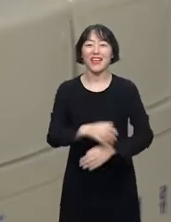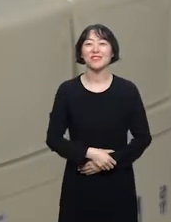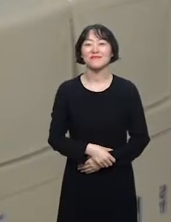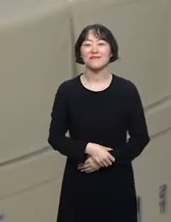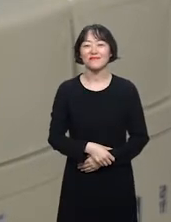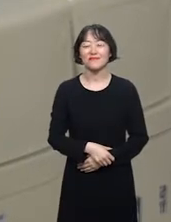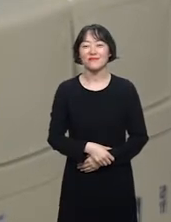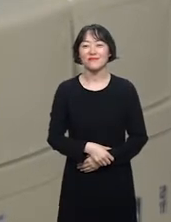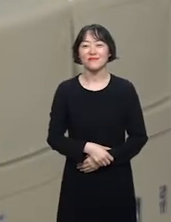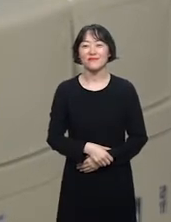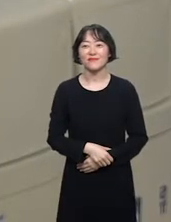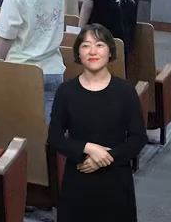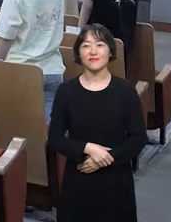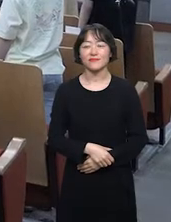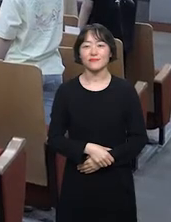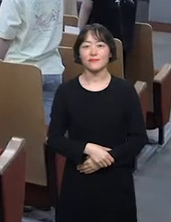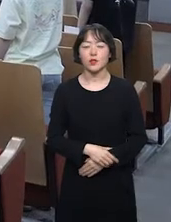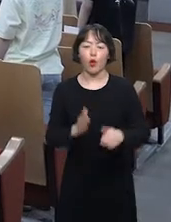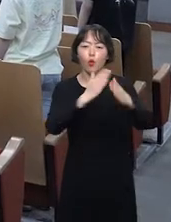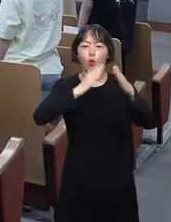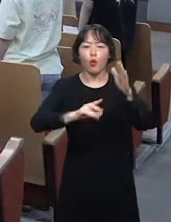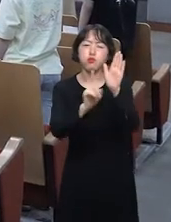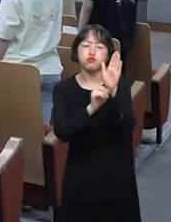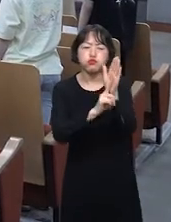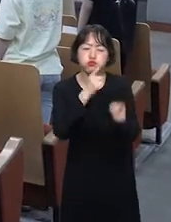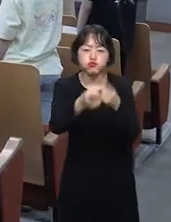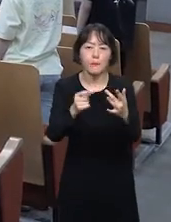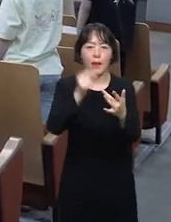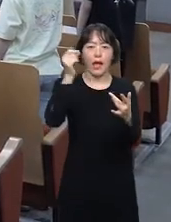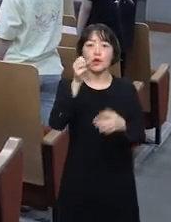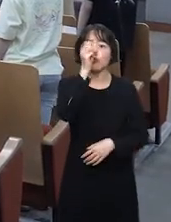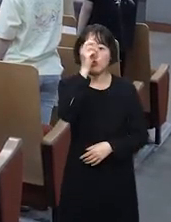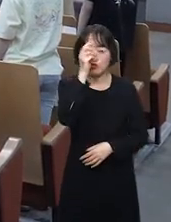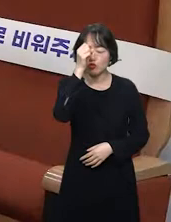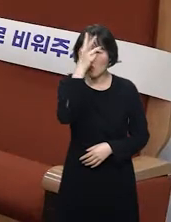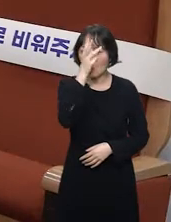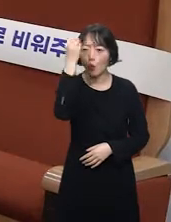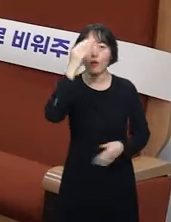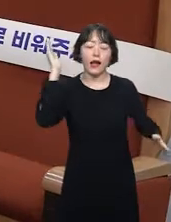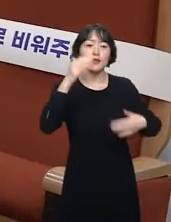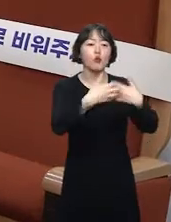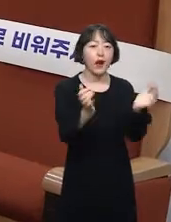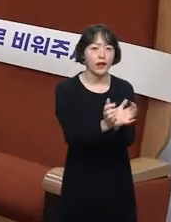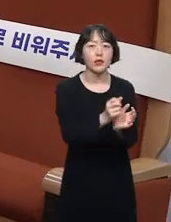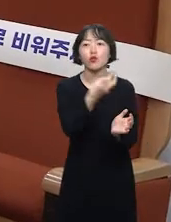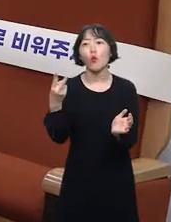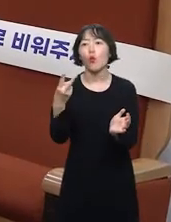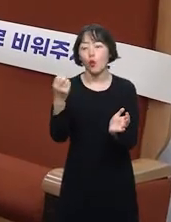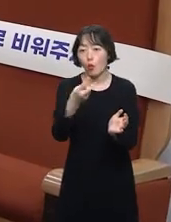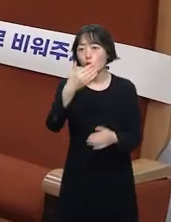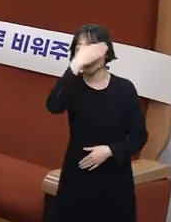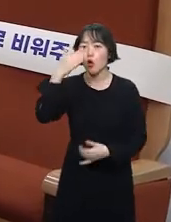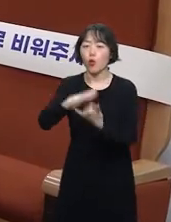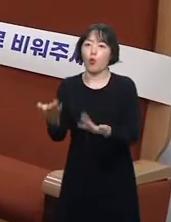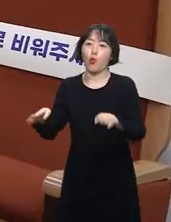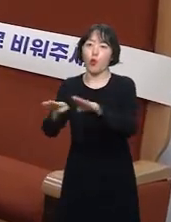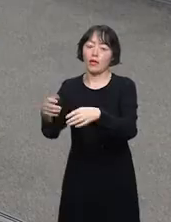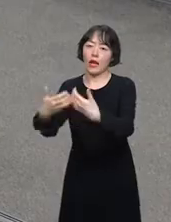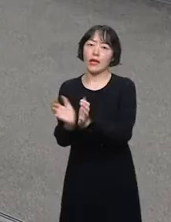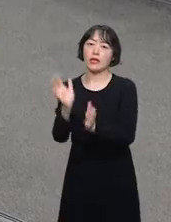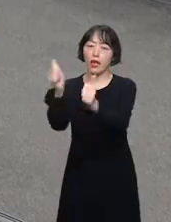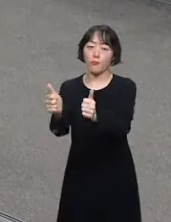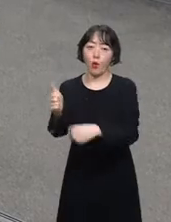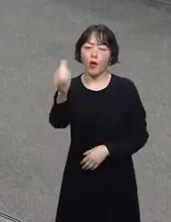공모를 통해 선정된 관내 중고교 학생 동아리 및 청소년 수련시설 동아리 대표 학생 등 80여 명이 참석한